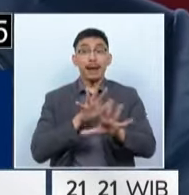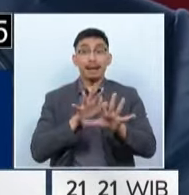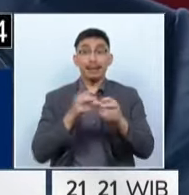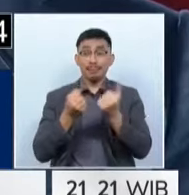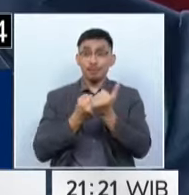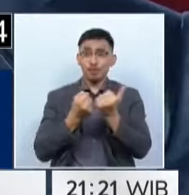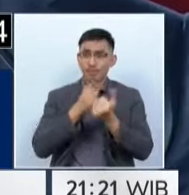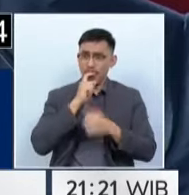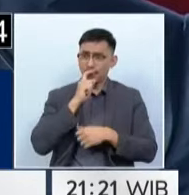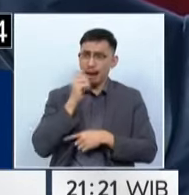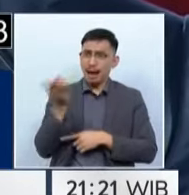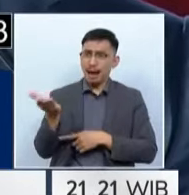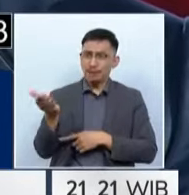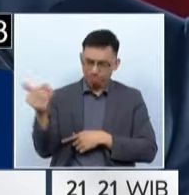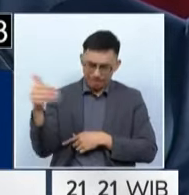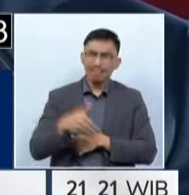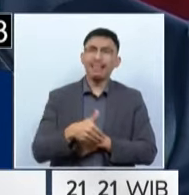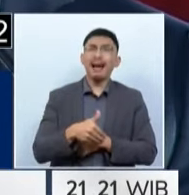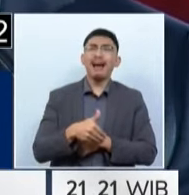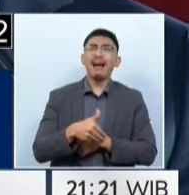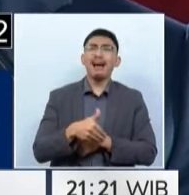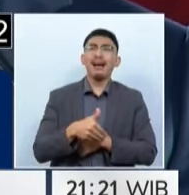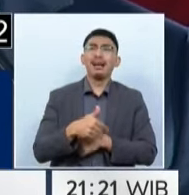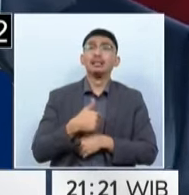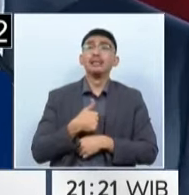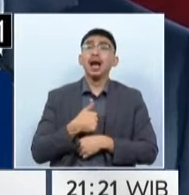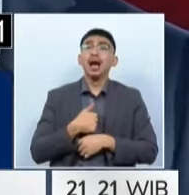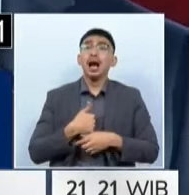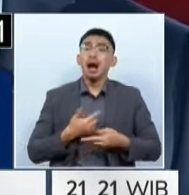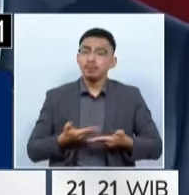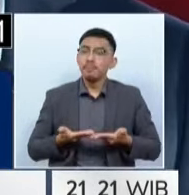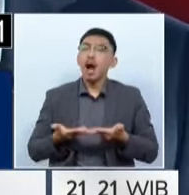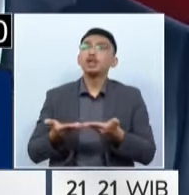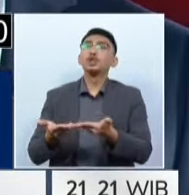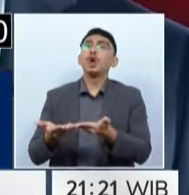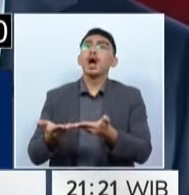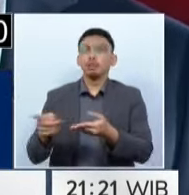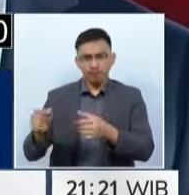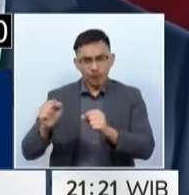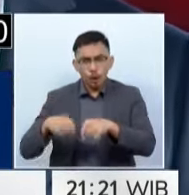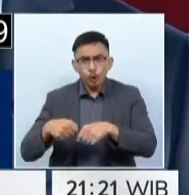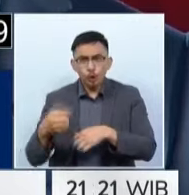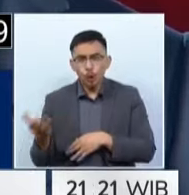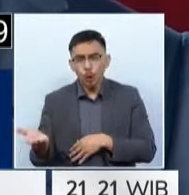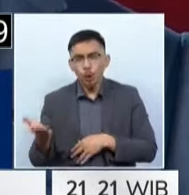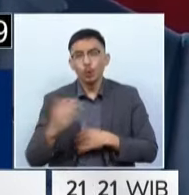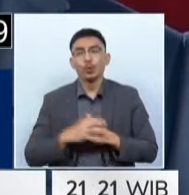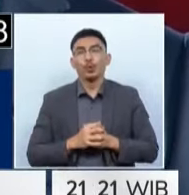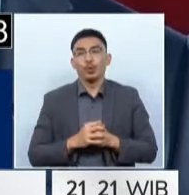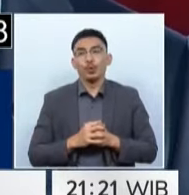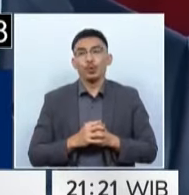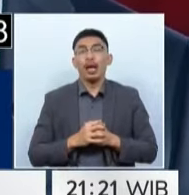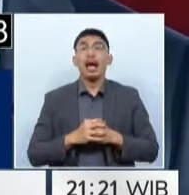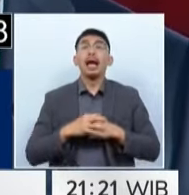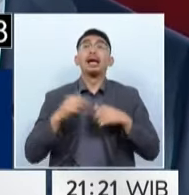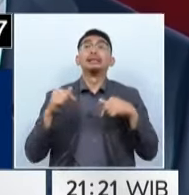dan menyetujui yang saya ajukan jadi dan juga sekarang waktunya enggak ada